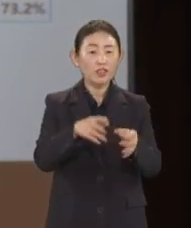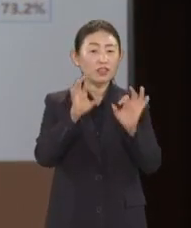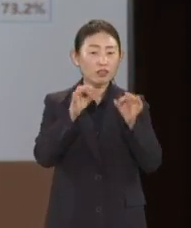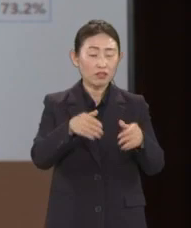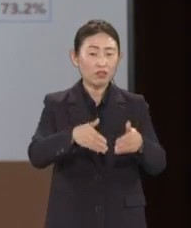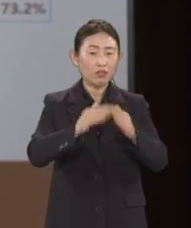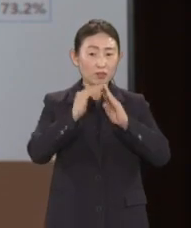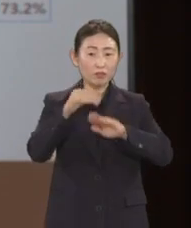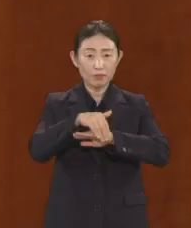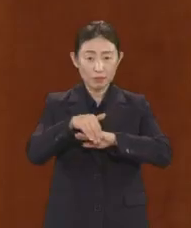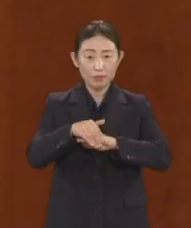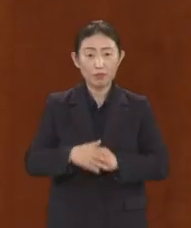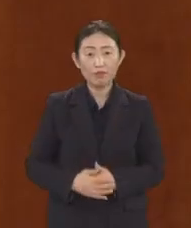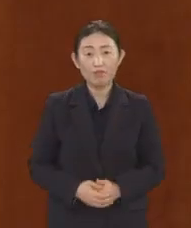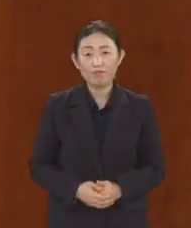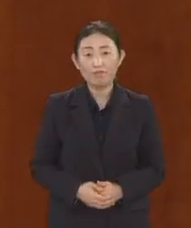있습니다